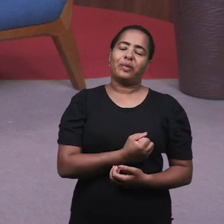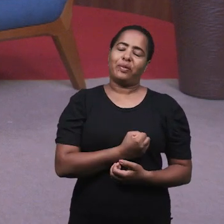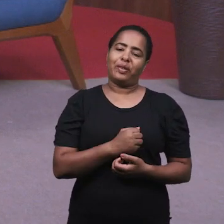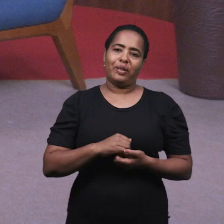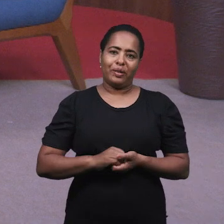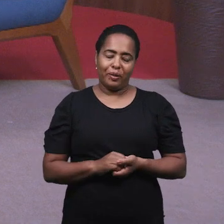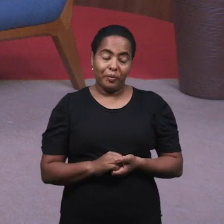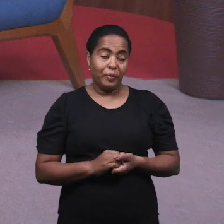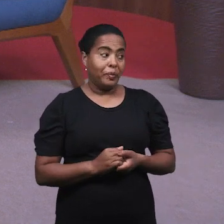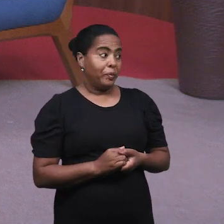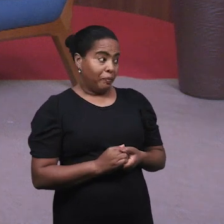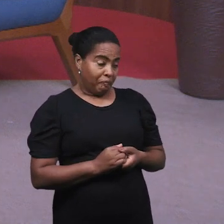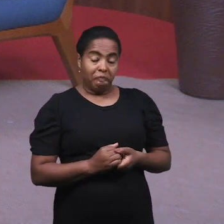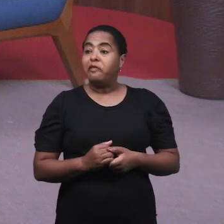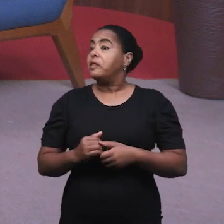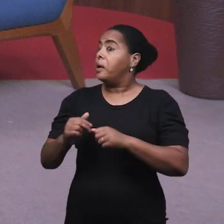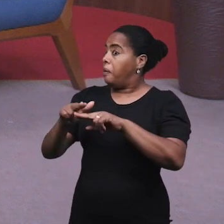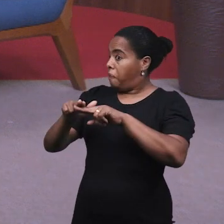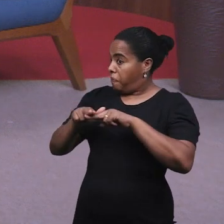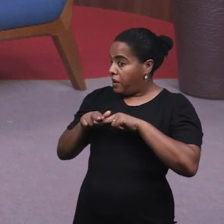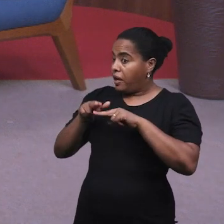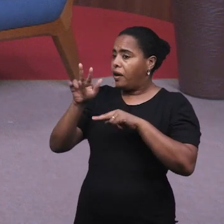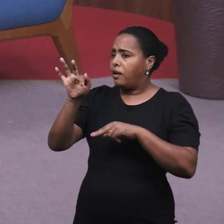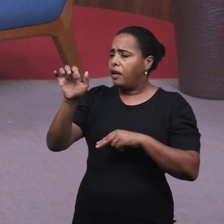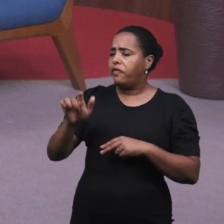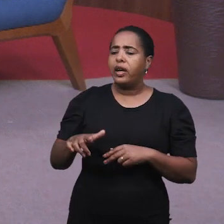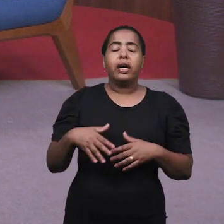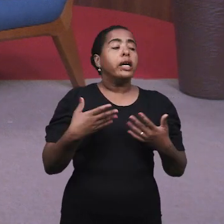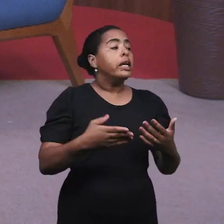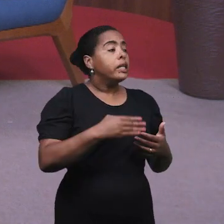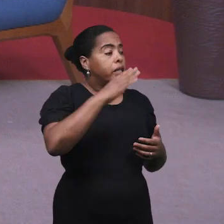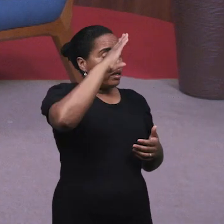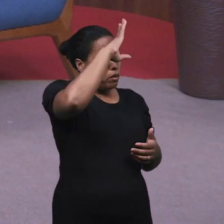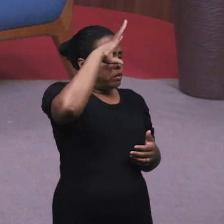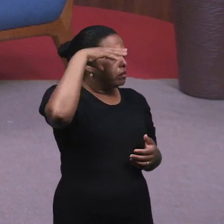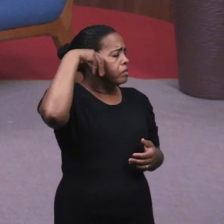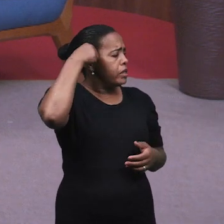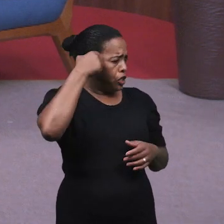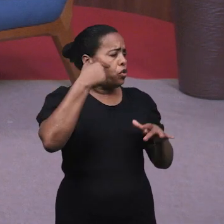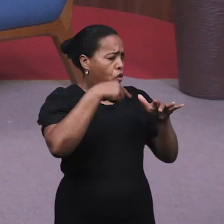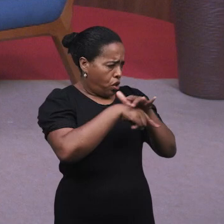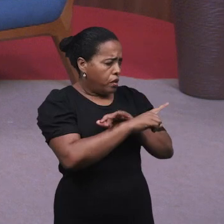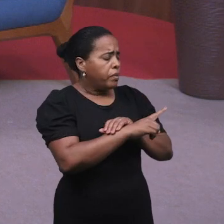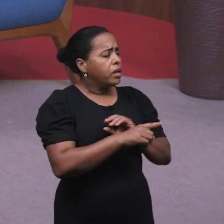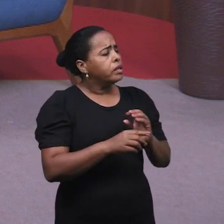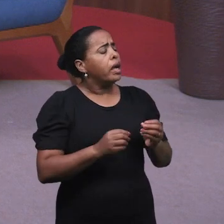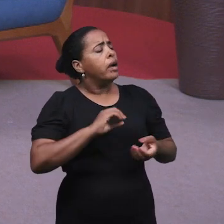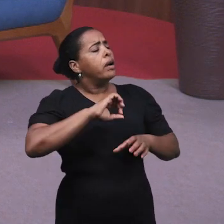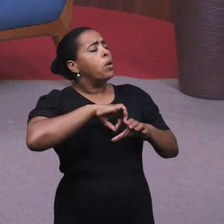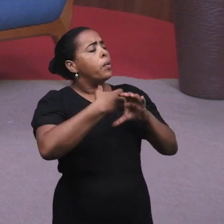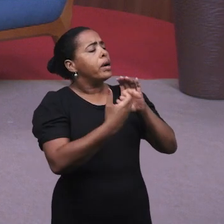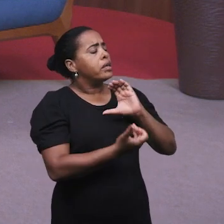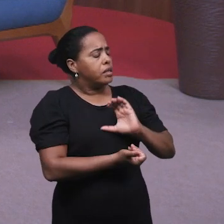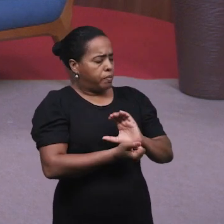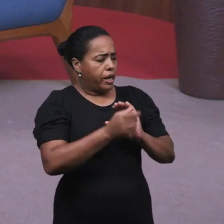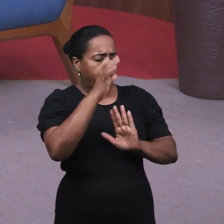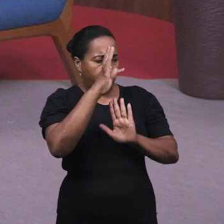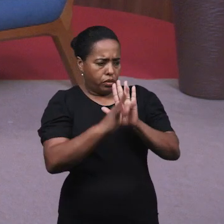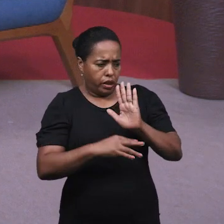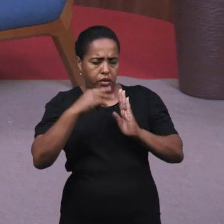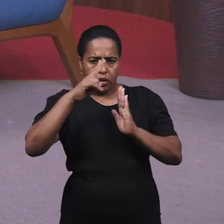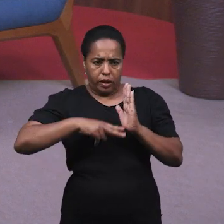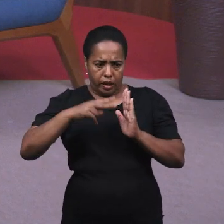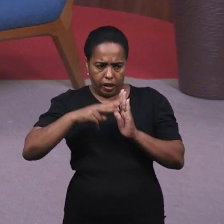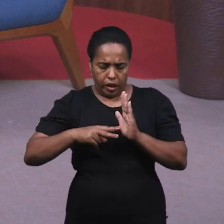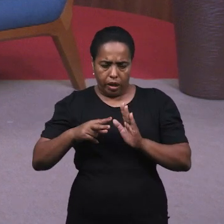salut par le moyen de la foi. C'est ce que j'allais vous demander, Sergio. Parce qu'il y a un aspect, d'ailleurs dans ce